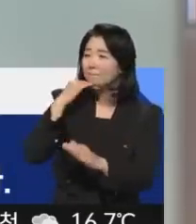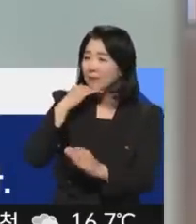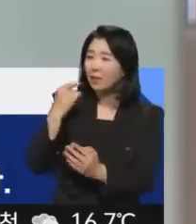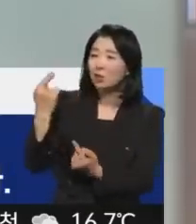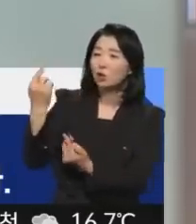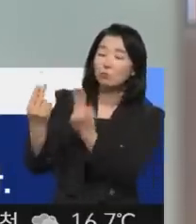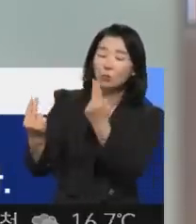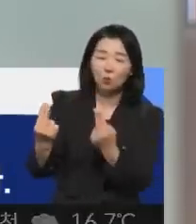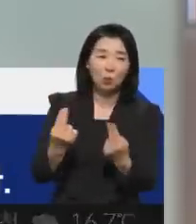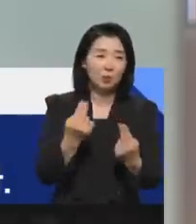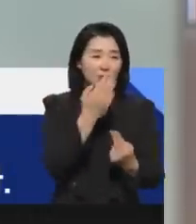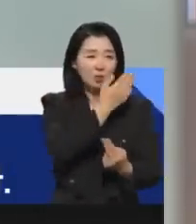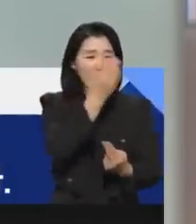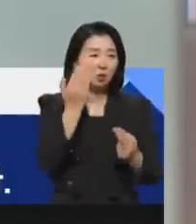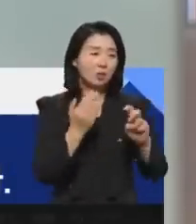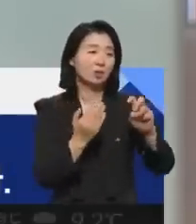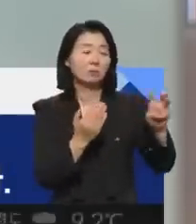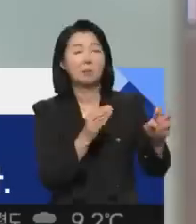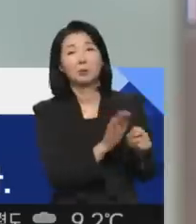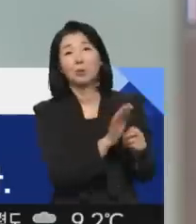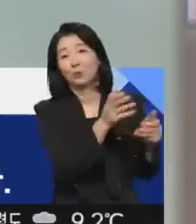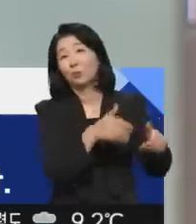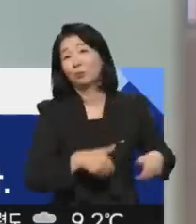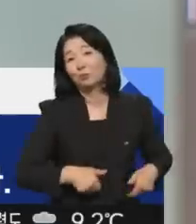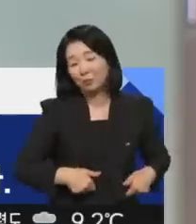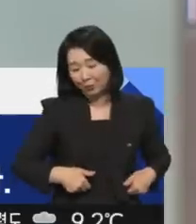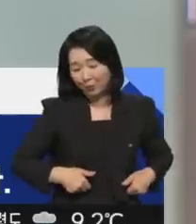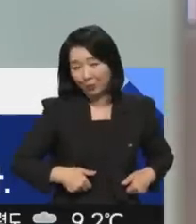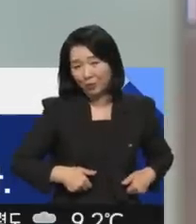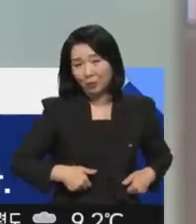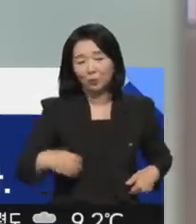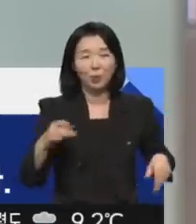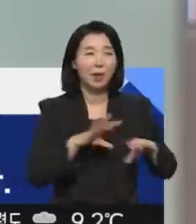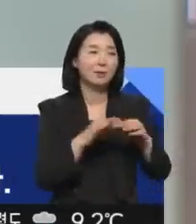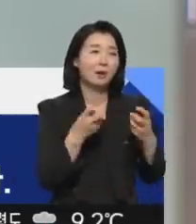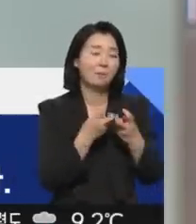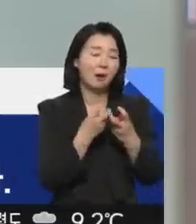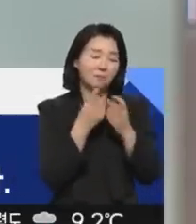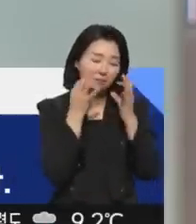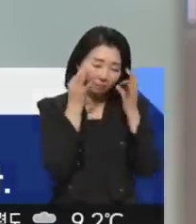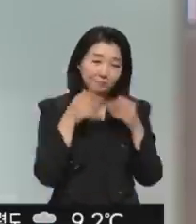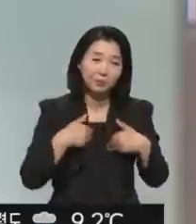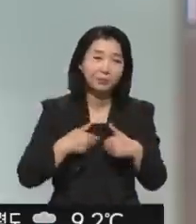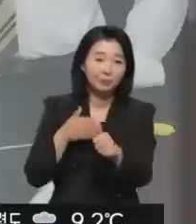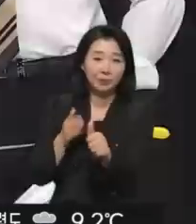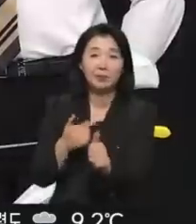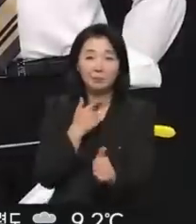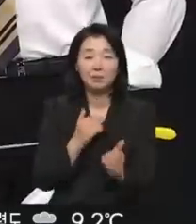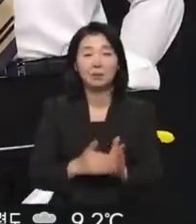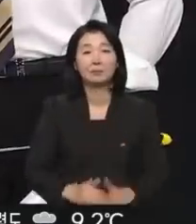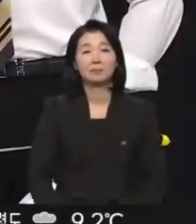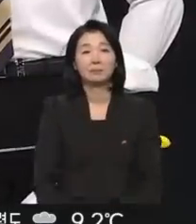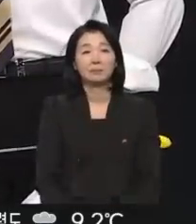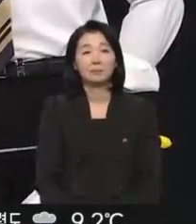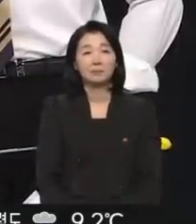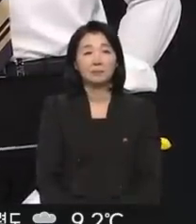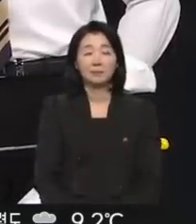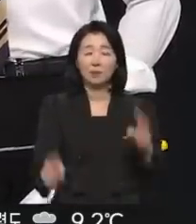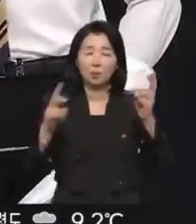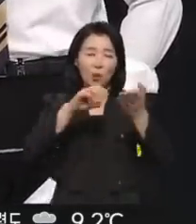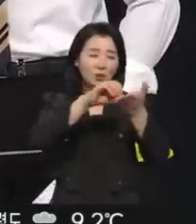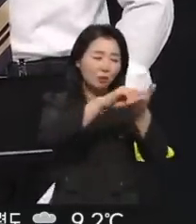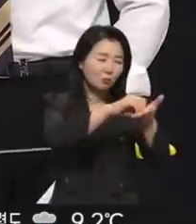조치가 필요하다. 그와 같은 대책을 강구해달라는 요청을 드렸습니다. 취업을 하지